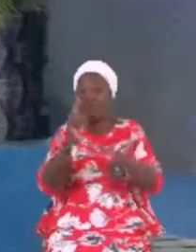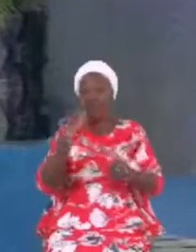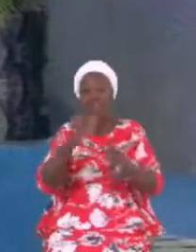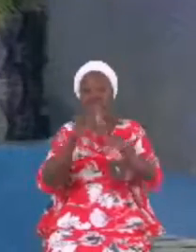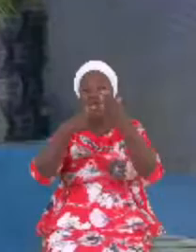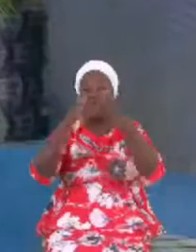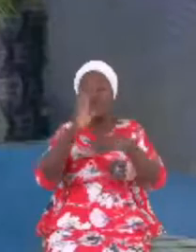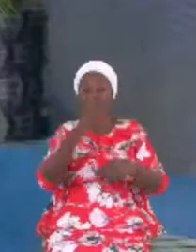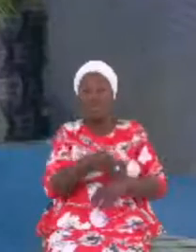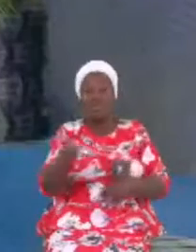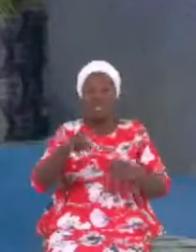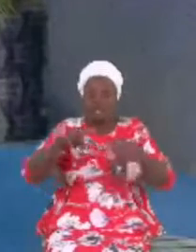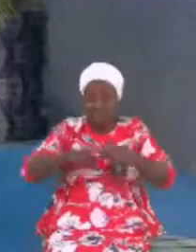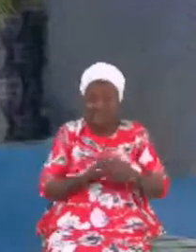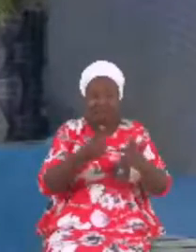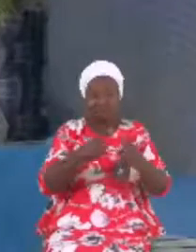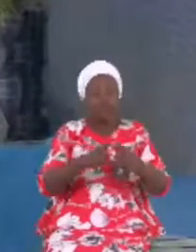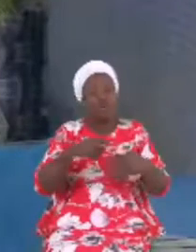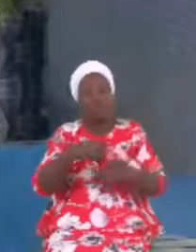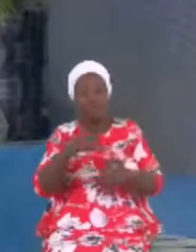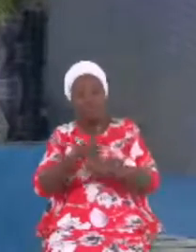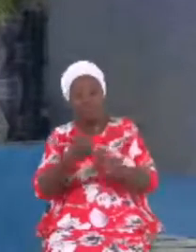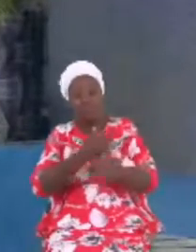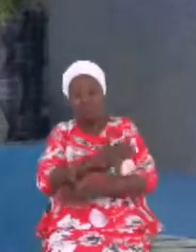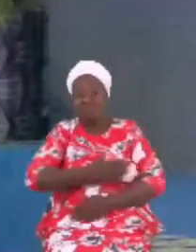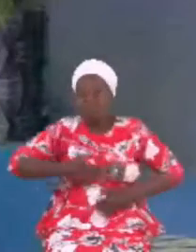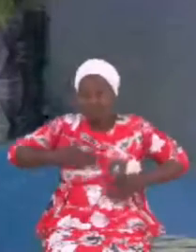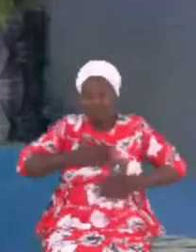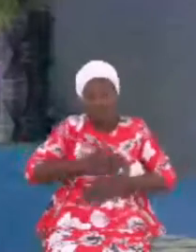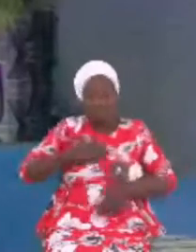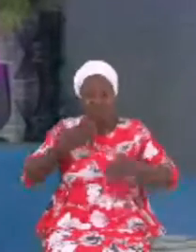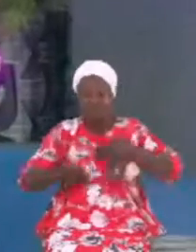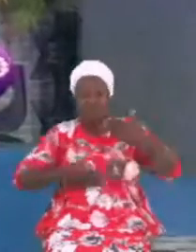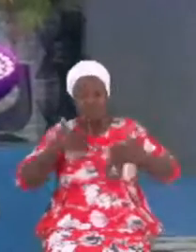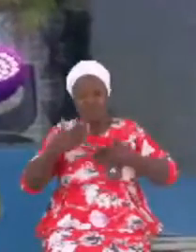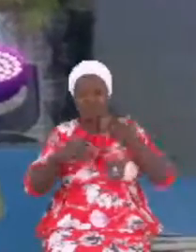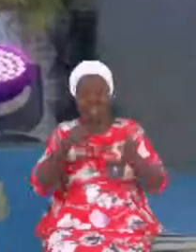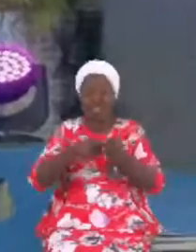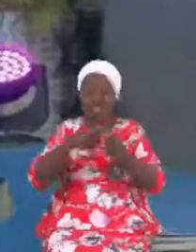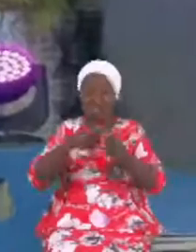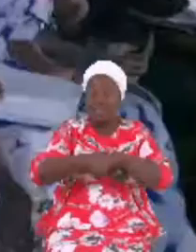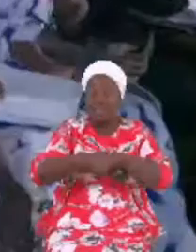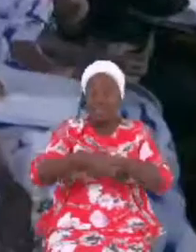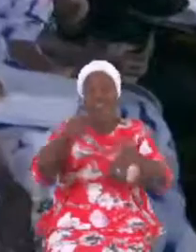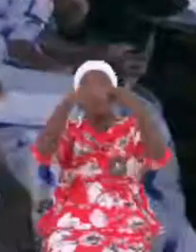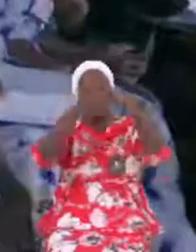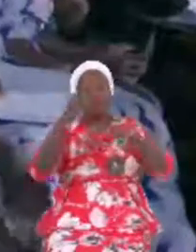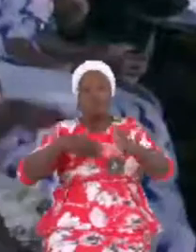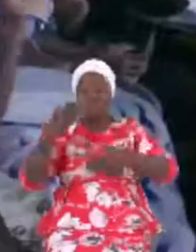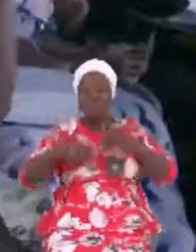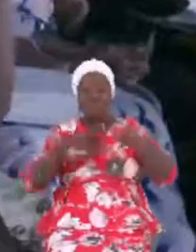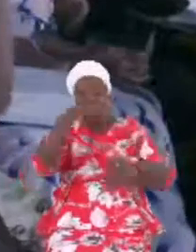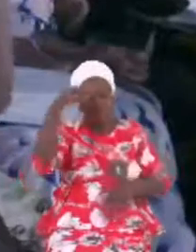et commencèrent à se réjouir. Ce soir, le ciel va se réjouir à cause de